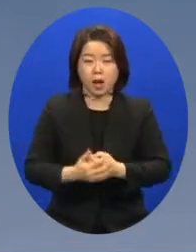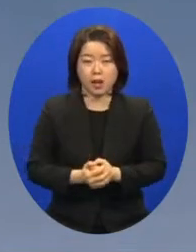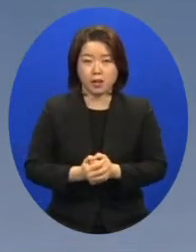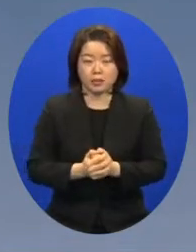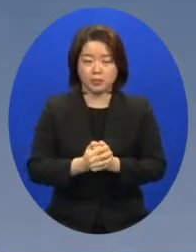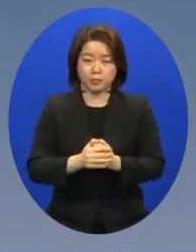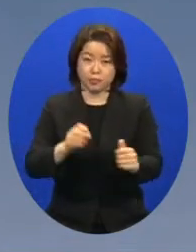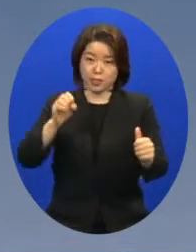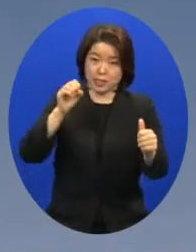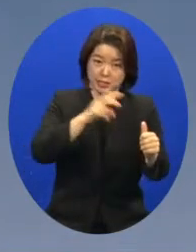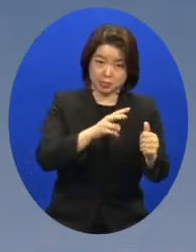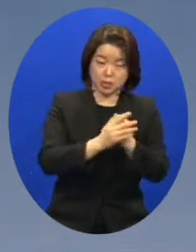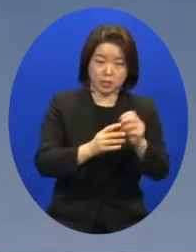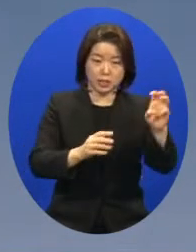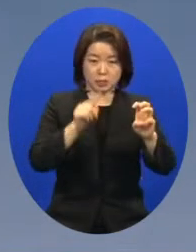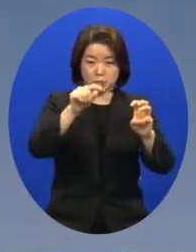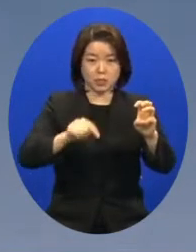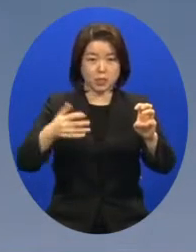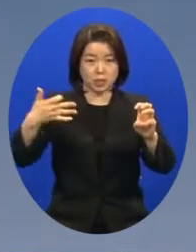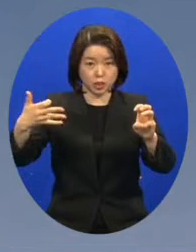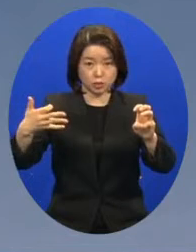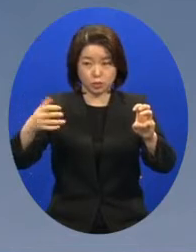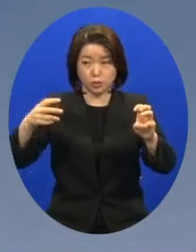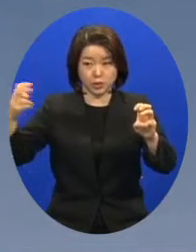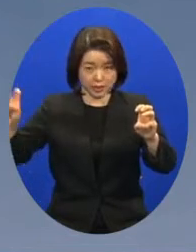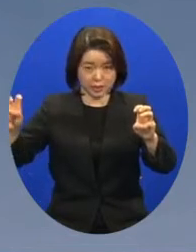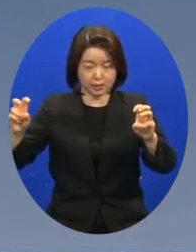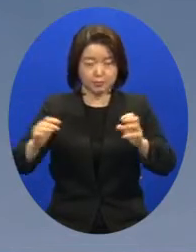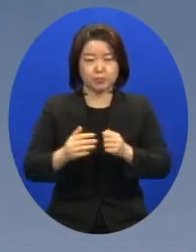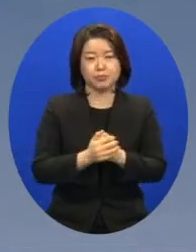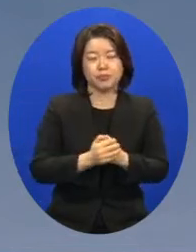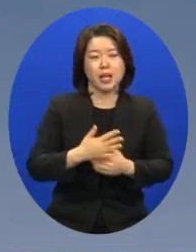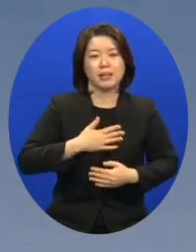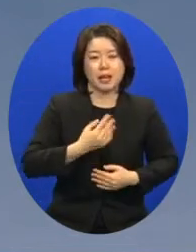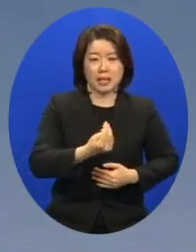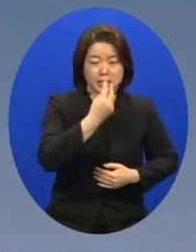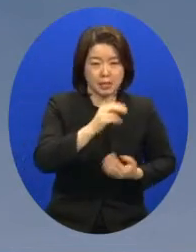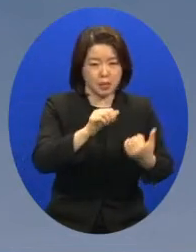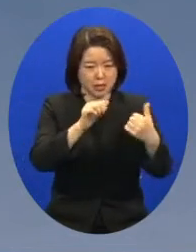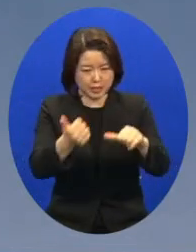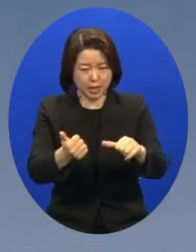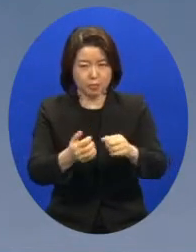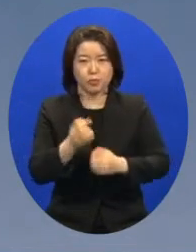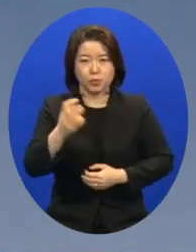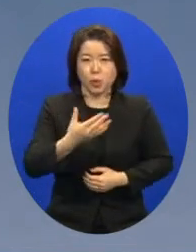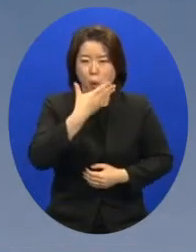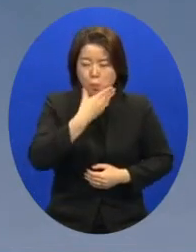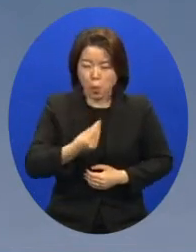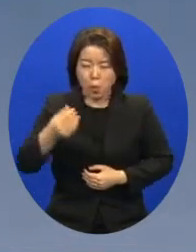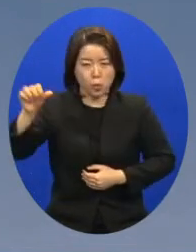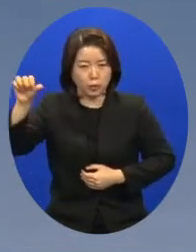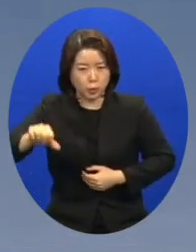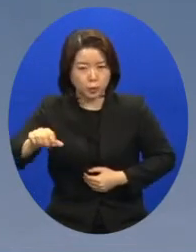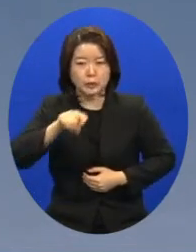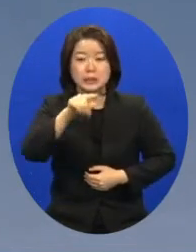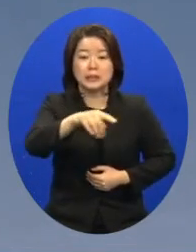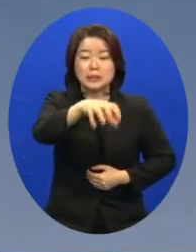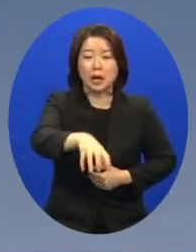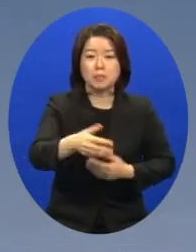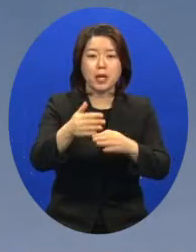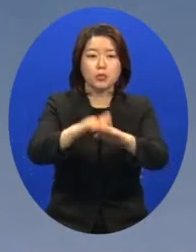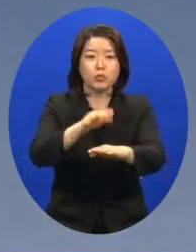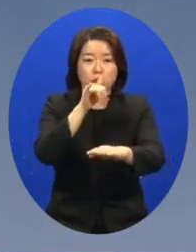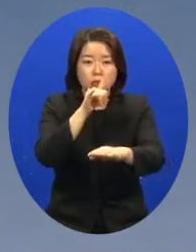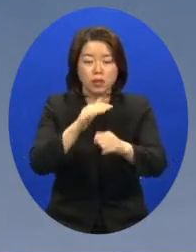신명기 30장 19절 20절 입니다 내가 생명과 사망과 복과 저주를 내 앞에 두어 쓴 즉